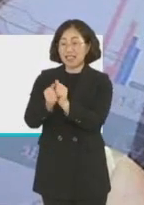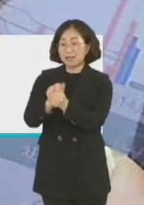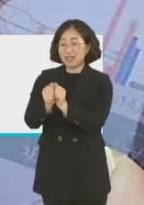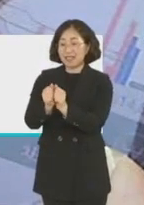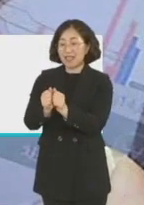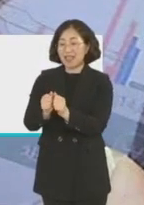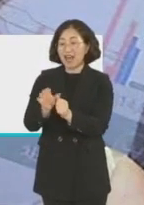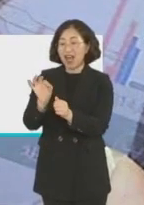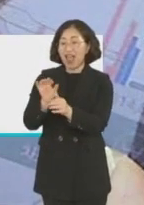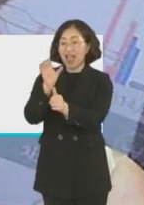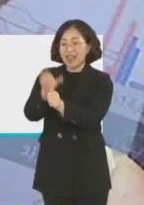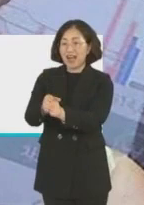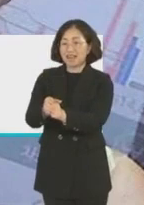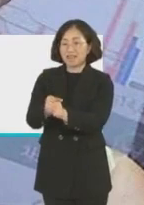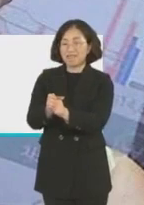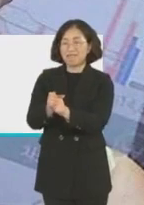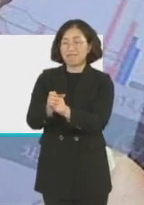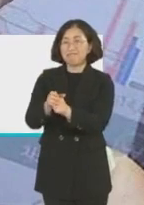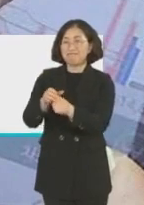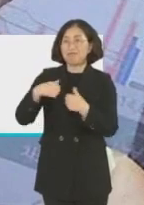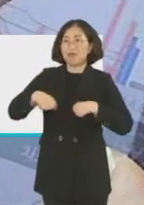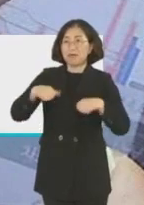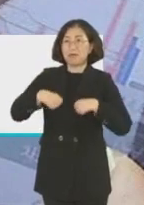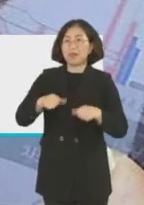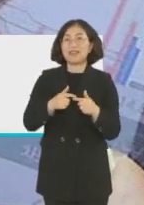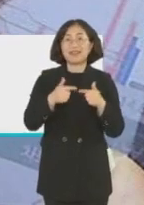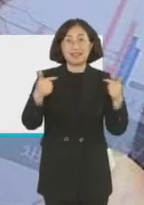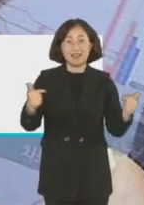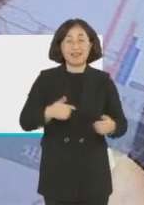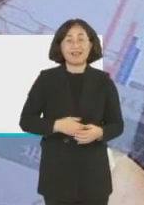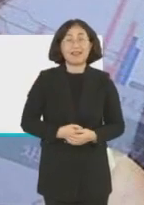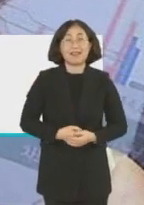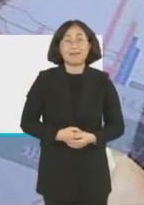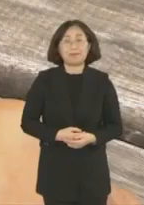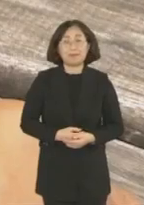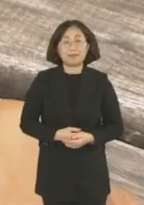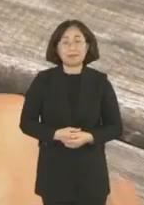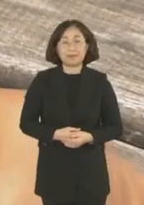예탁금은 새해에도 이탈이 이어지고 있습니다. 김건규 기자입니다.